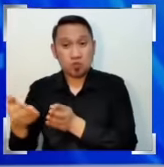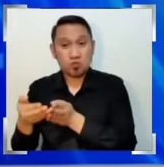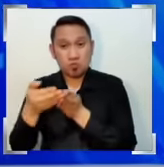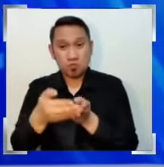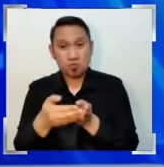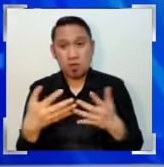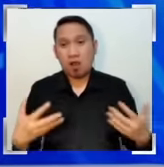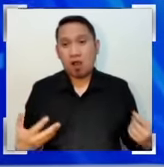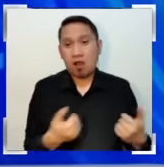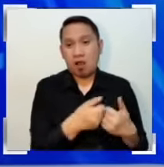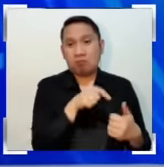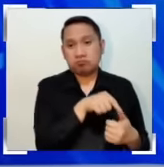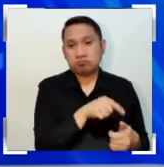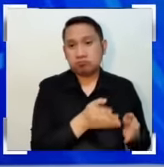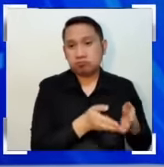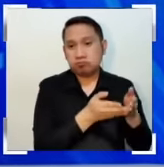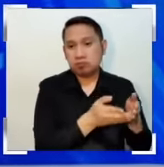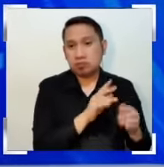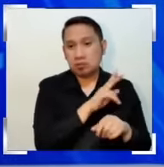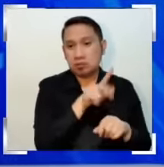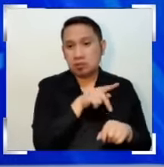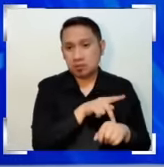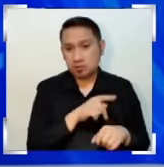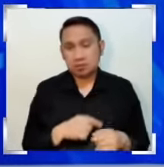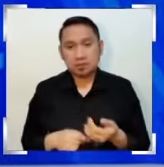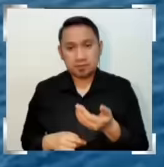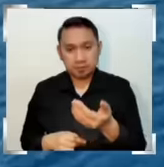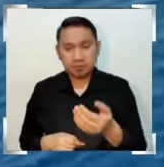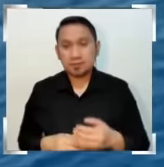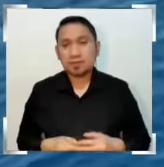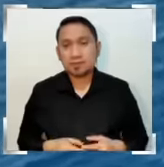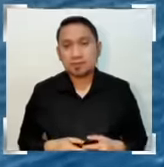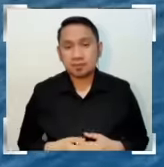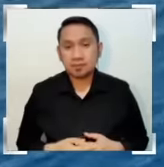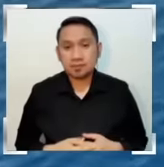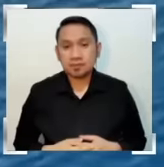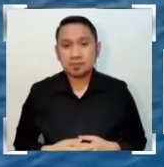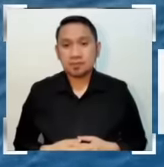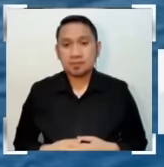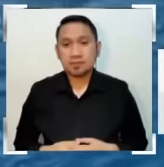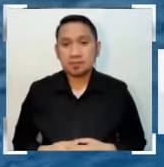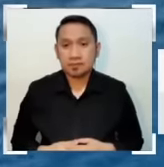vessel ng Pilipinas. Saksi, si Joseph Morong.